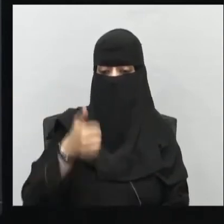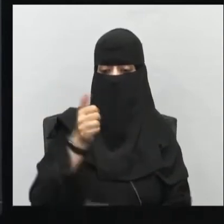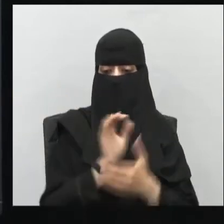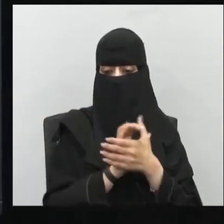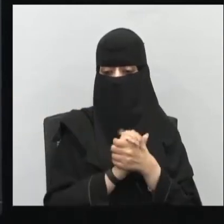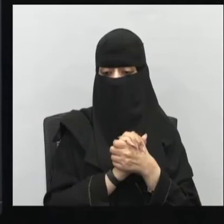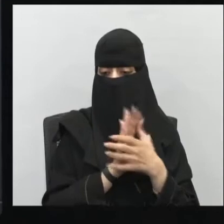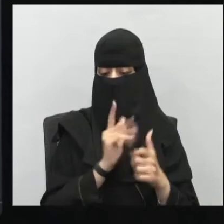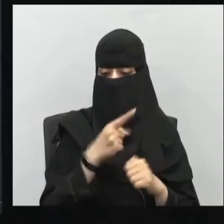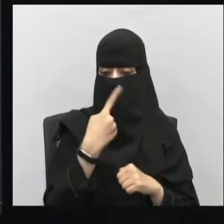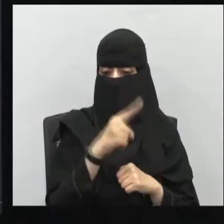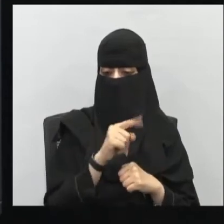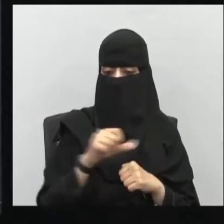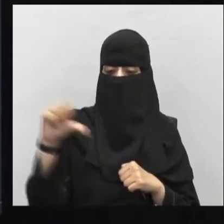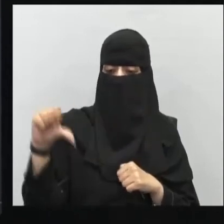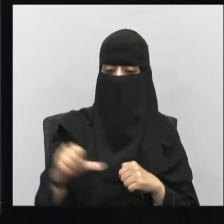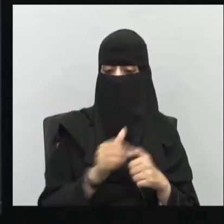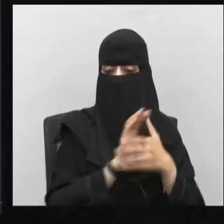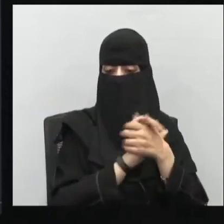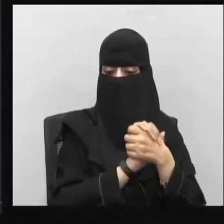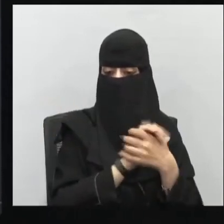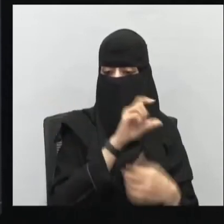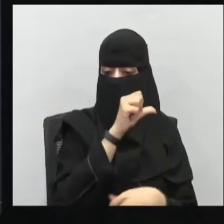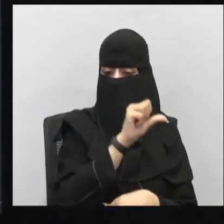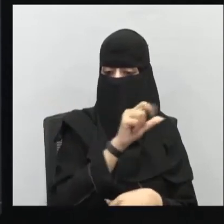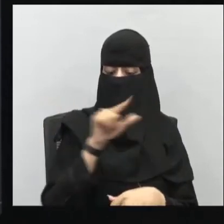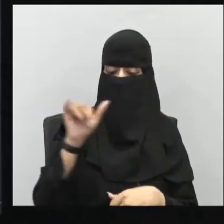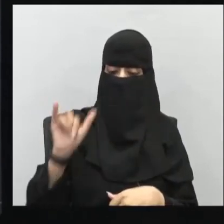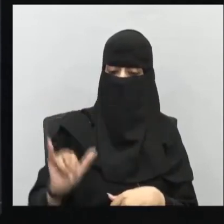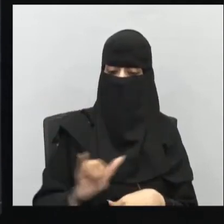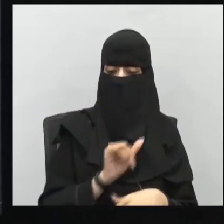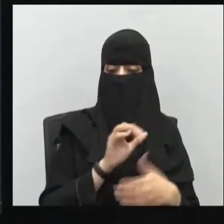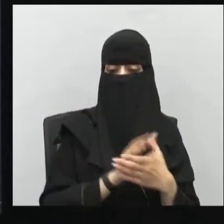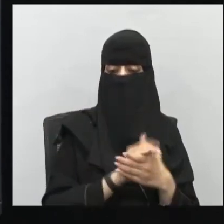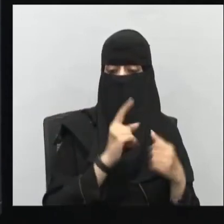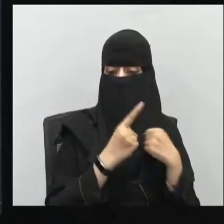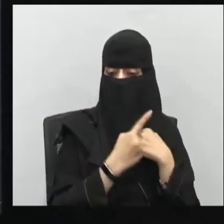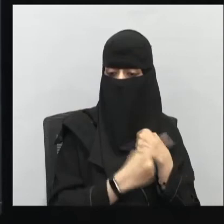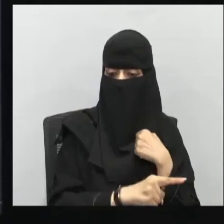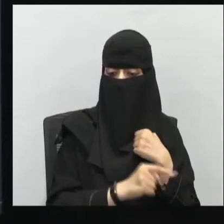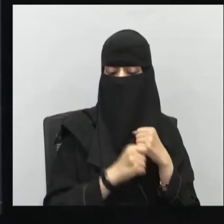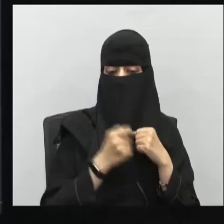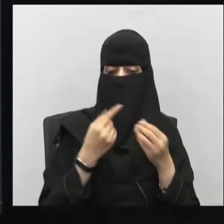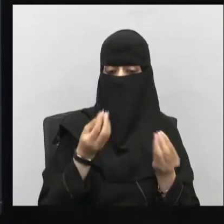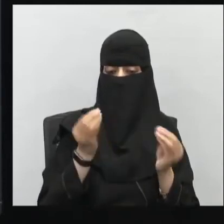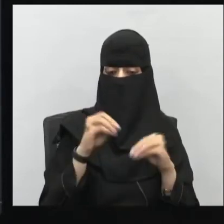أحسنتم، مد بالواو صديقتها الضمة، ومد بالياء صديقتها الكسرة وتكون أسفل الحرف. أيضا